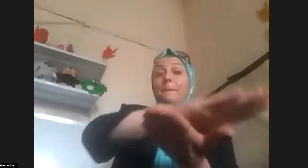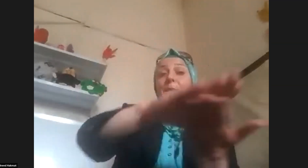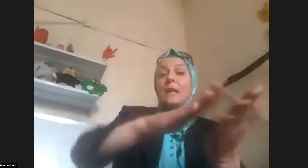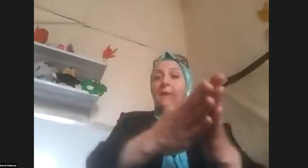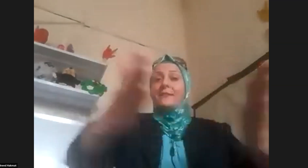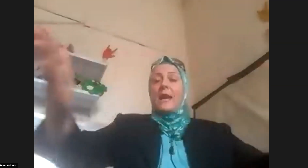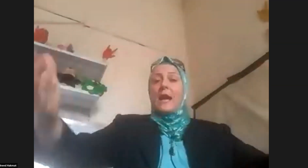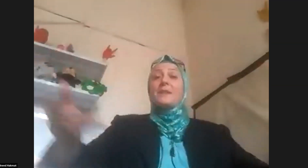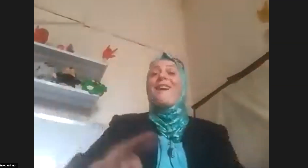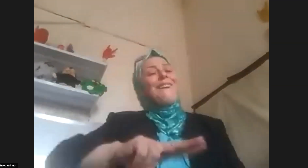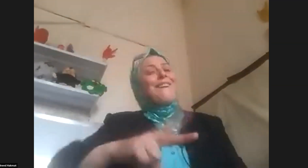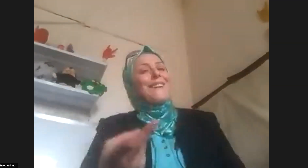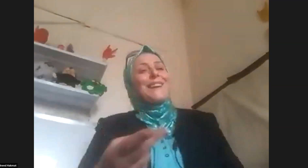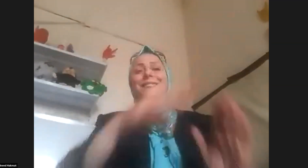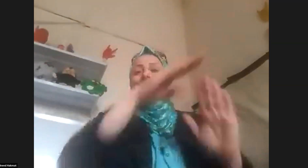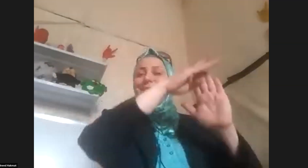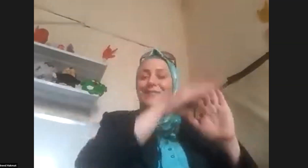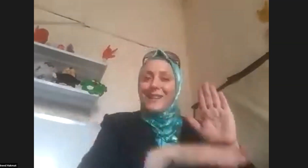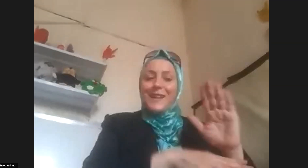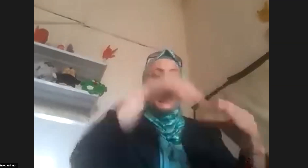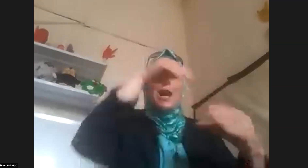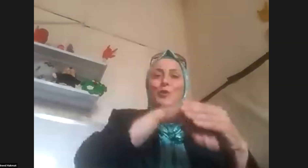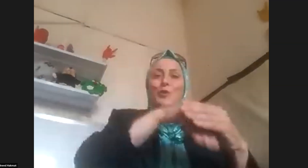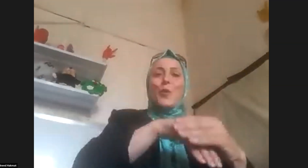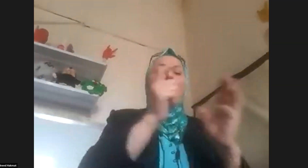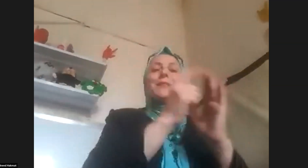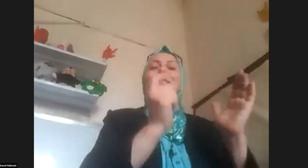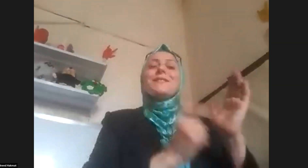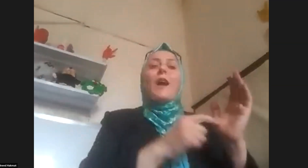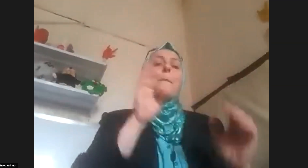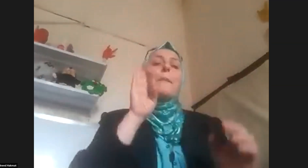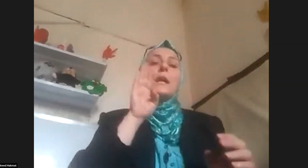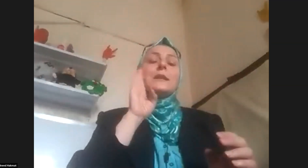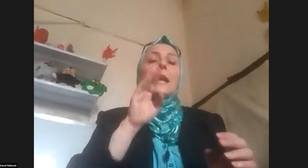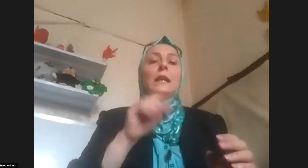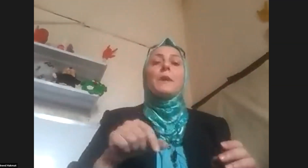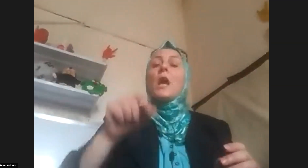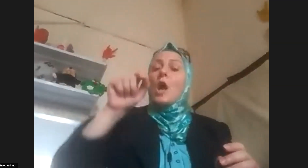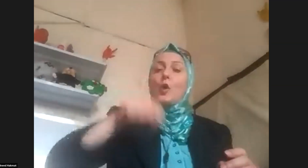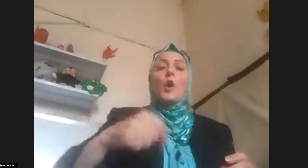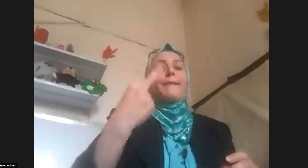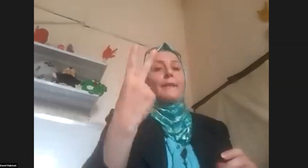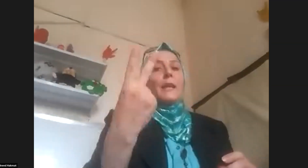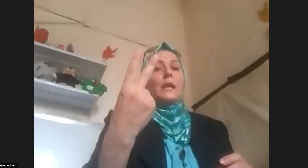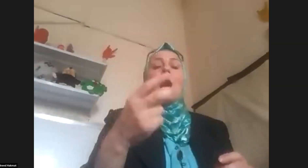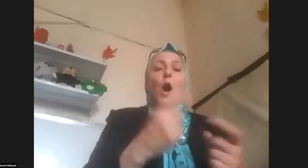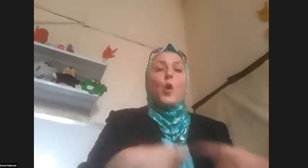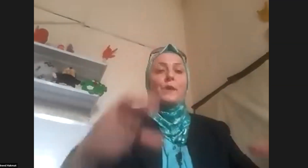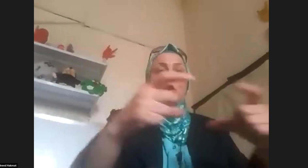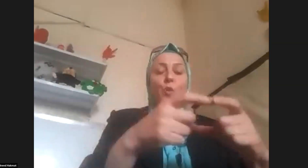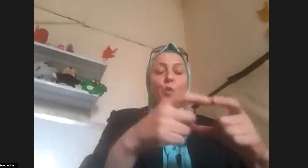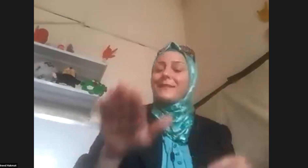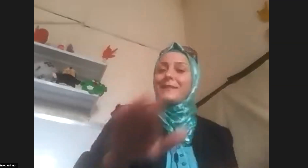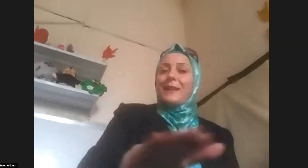النظام التعليمي، إنه مثلا نحط مناوبتين باليوم، ولا نحط مجموعات للأطفال تجي 3 أيام هذا